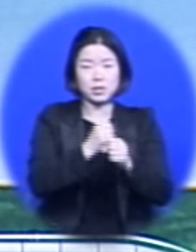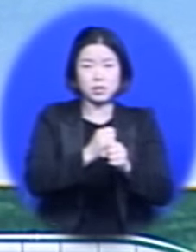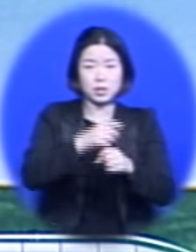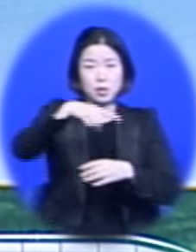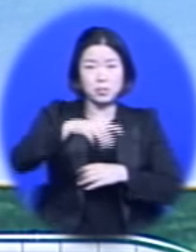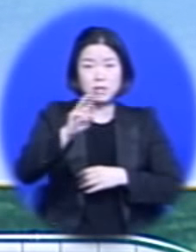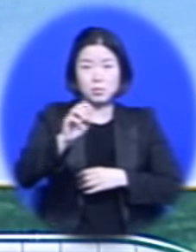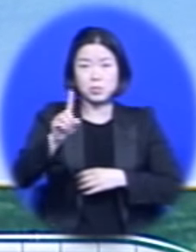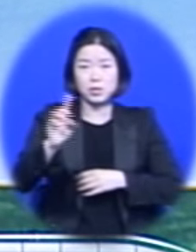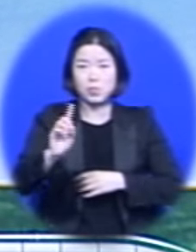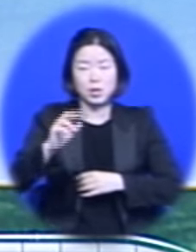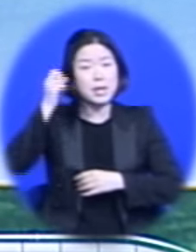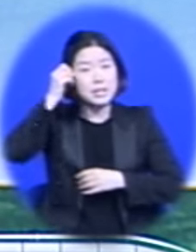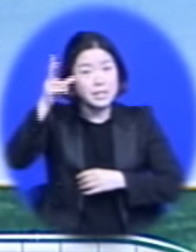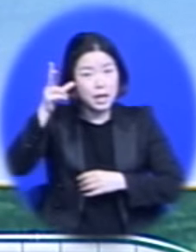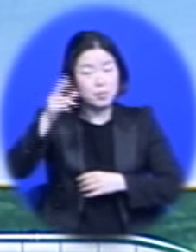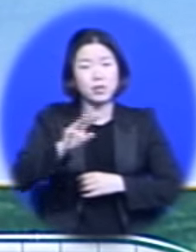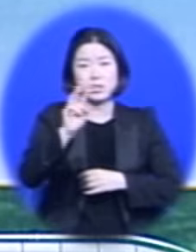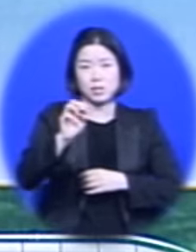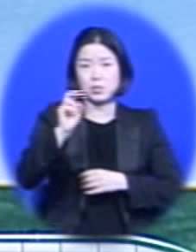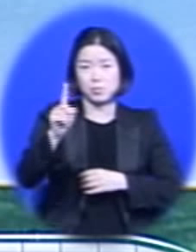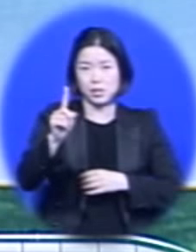잠언 31장을 말하는 것입니다.